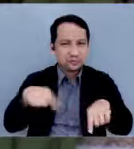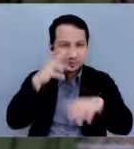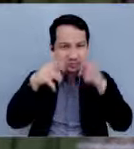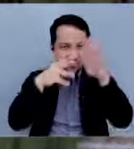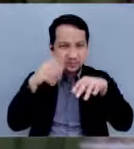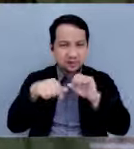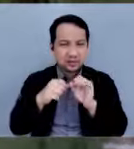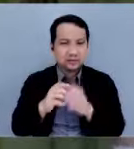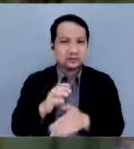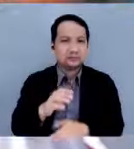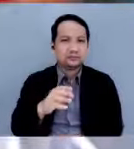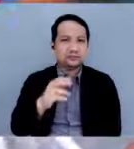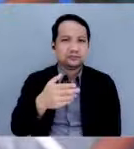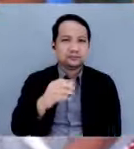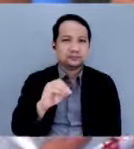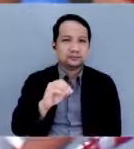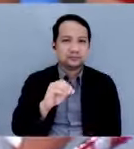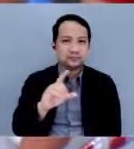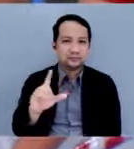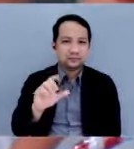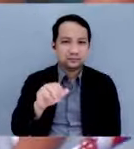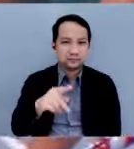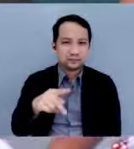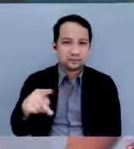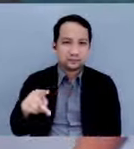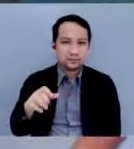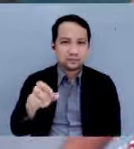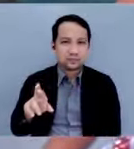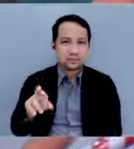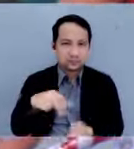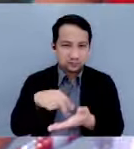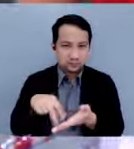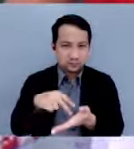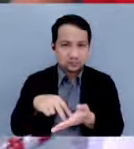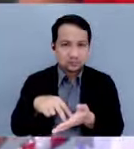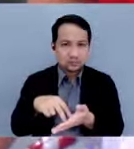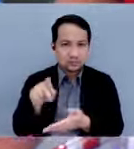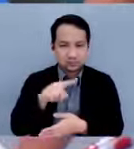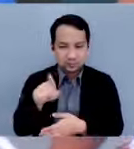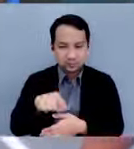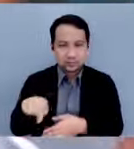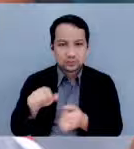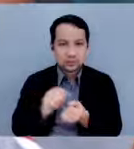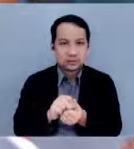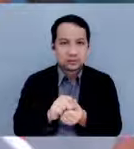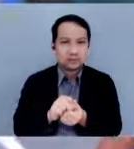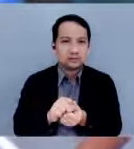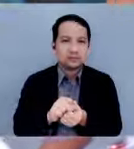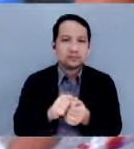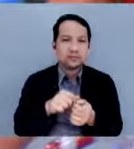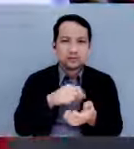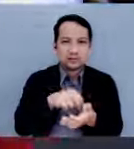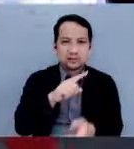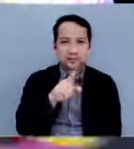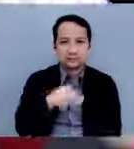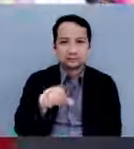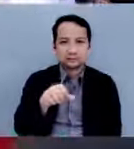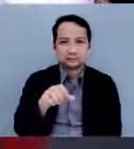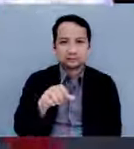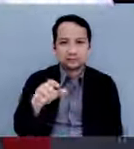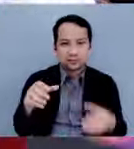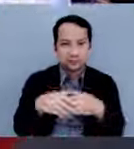sa paghuhula? Actually, sinasabay po namin siya sa dance or Zumba. Kaya nagiging parang Zumba and hula hoop. Oh. Yeah. Mag-connect po talaga